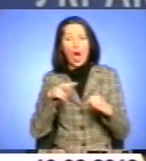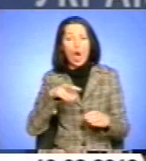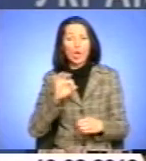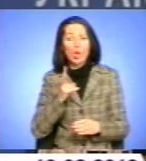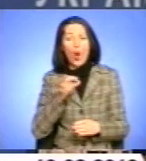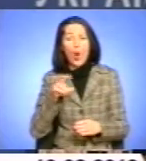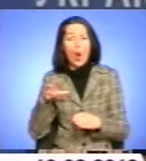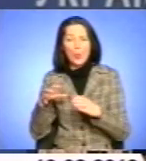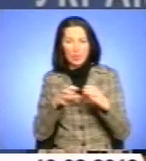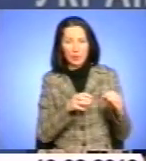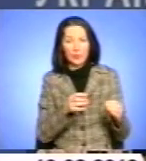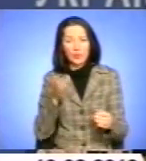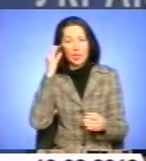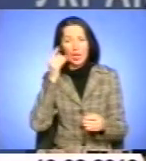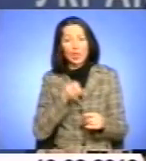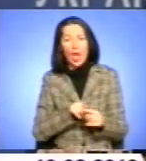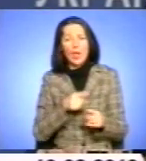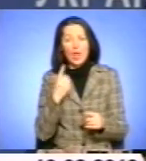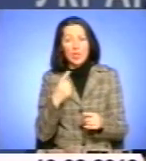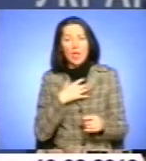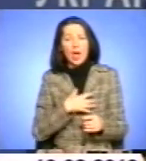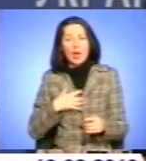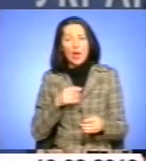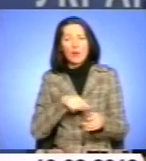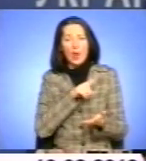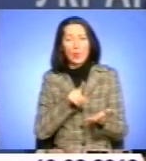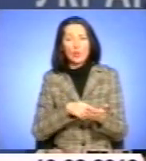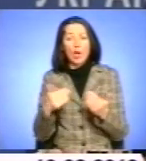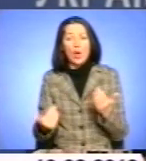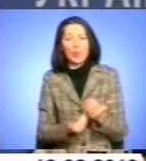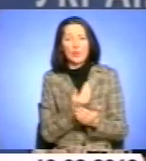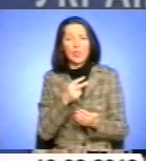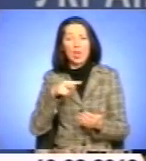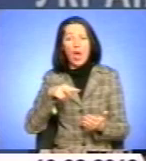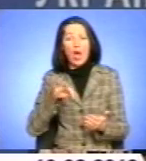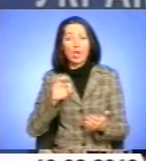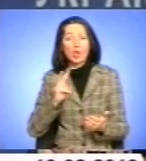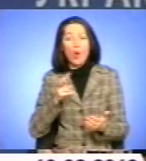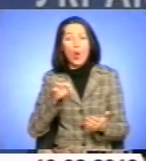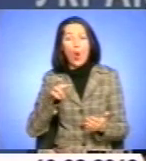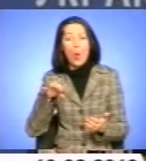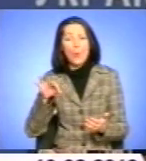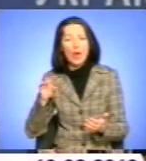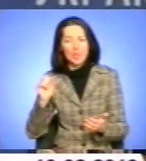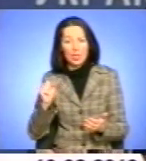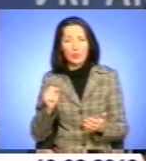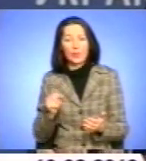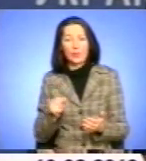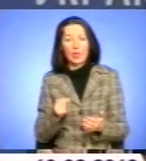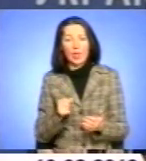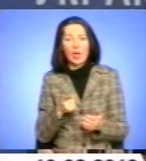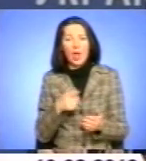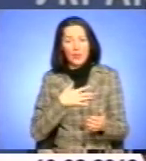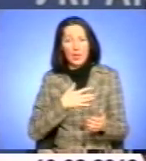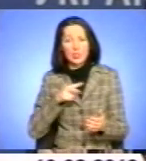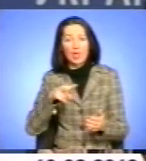найважливіших питань – обновлення локомотивного парка железнодорожного транспорта. Потому что у нас локомотивы, электровозы в первую